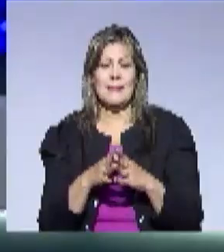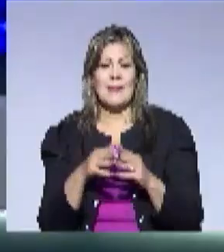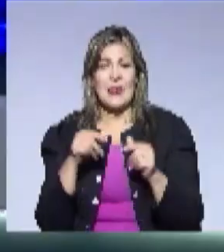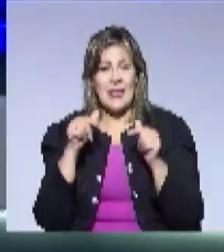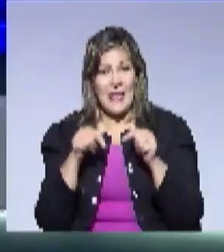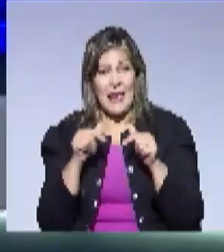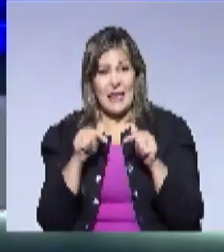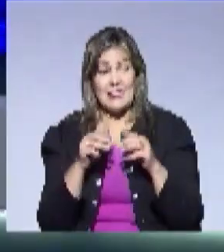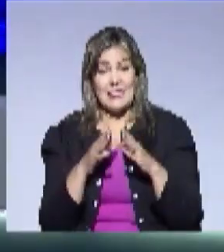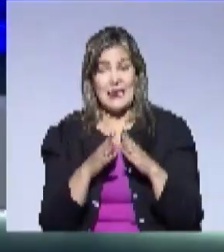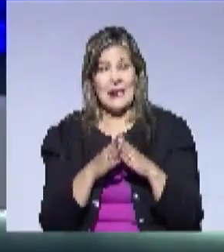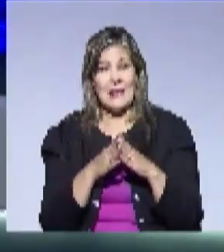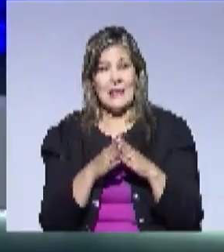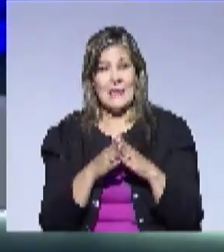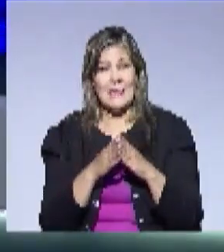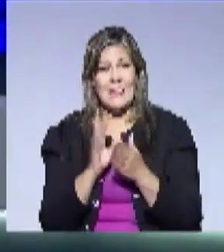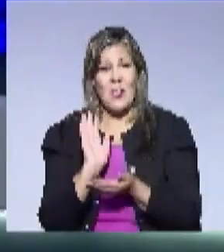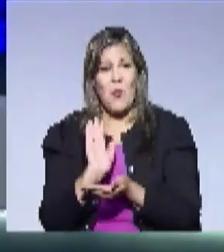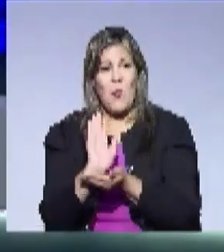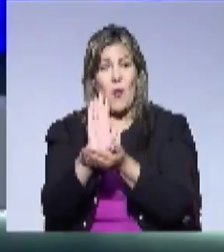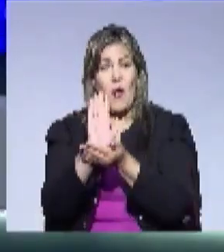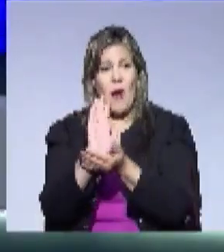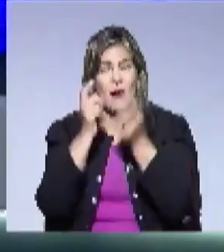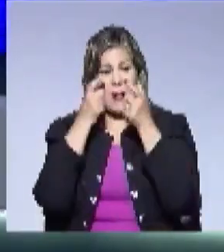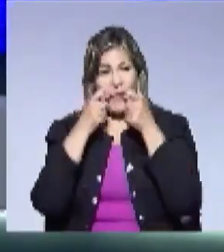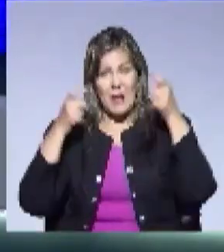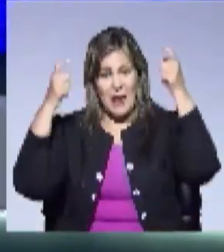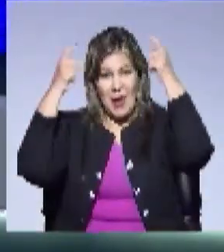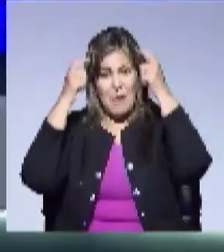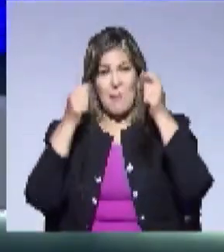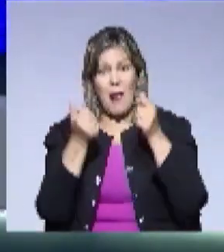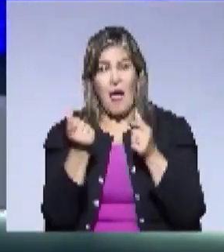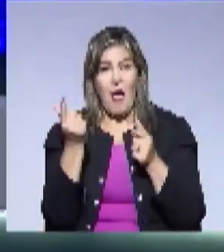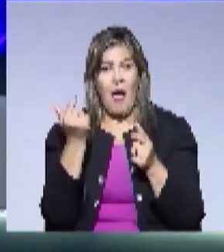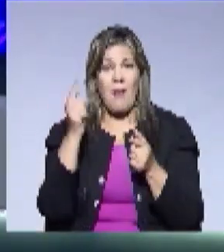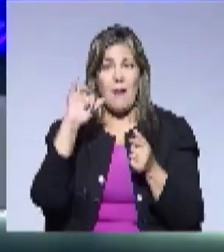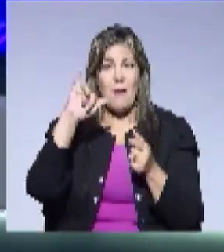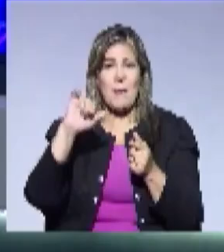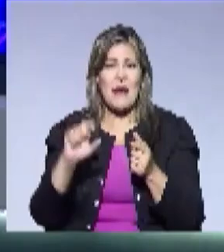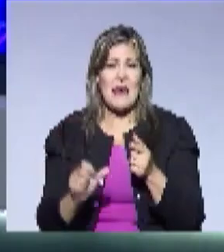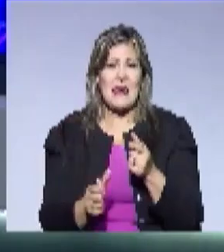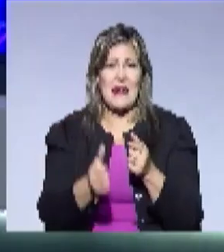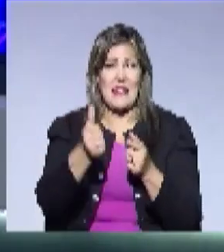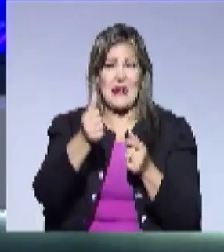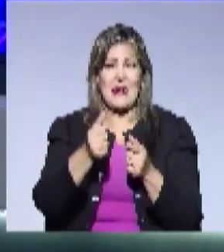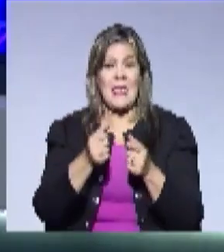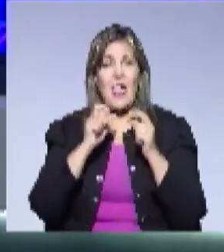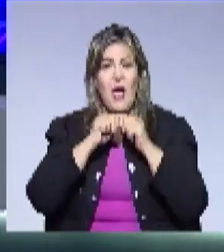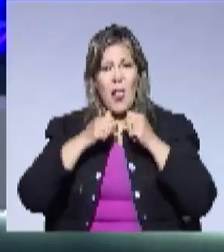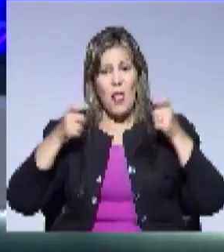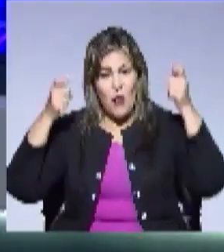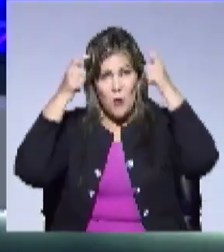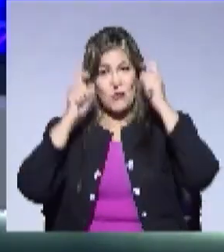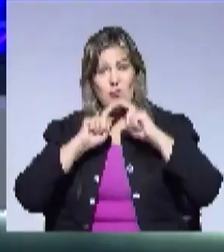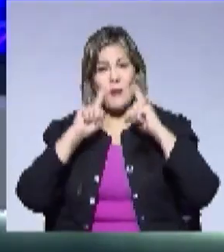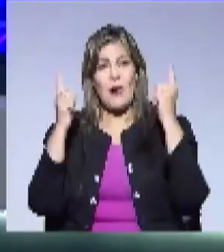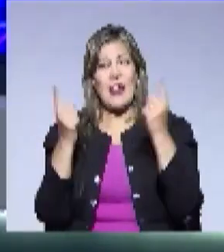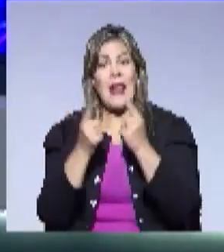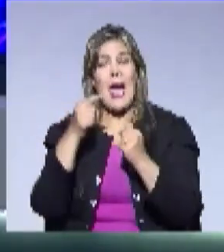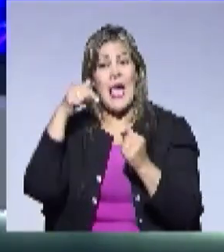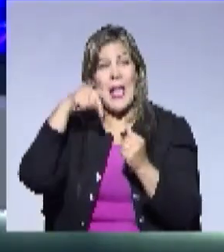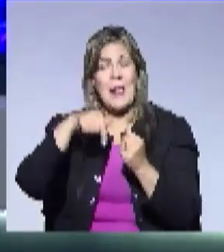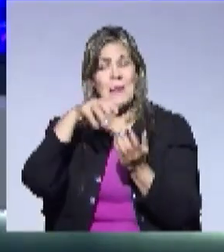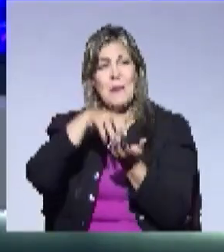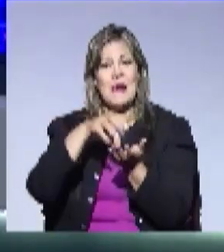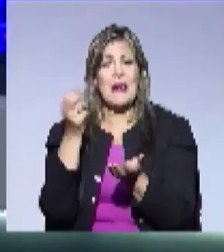هذا وقد كرم نيافه الحبر الجليل انبا ارميه الاسقف العام رئيس المركز الثقافي القبت الارثوذكسي خلال